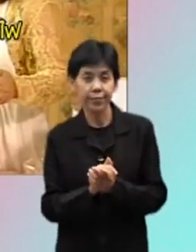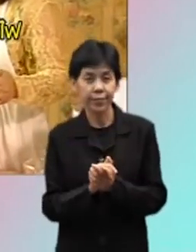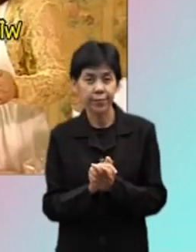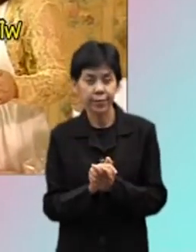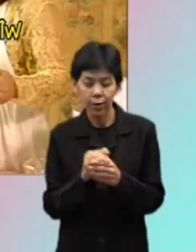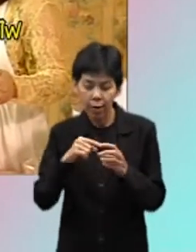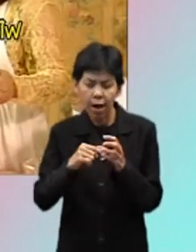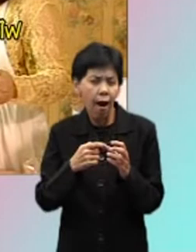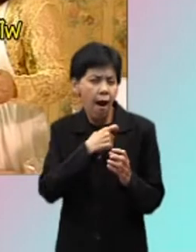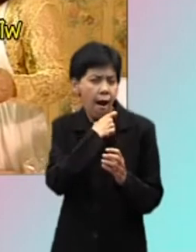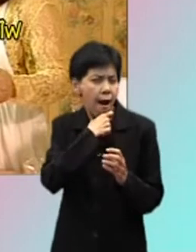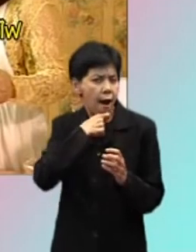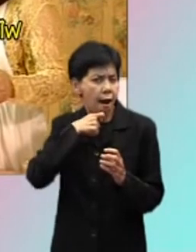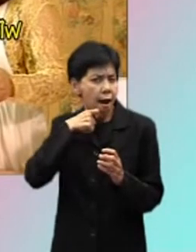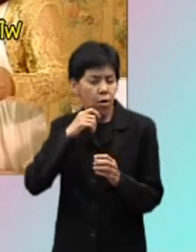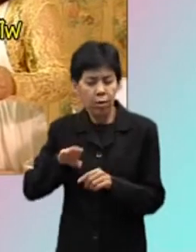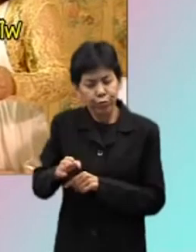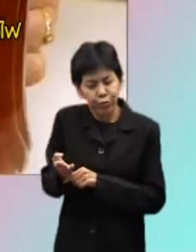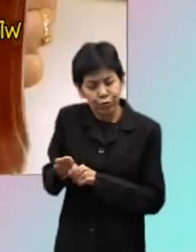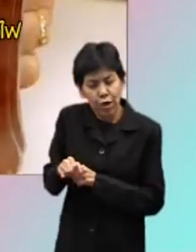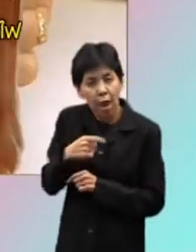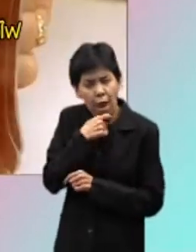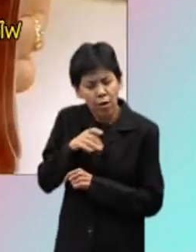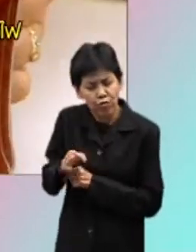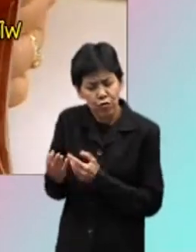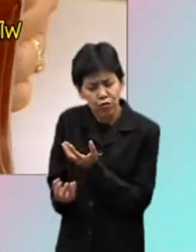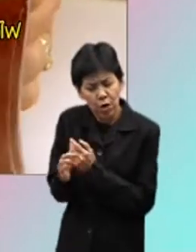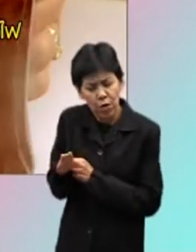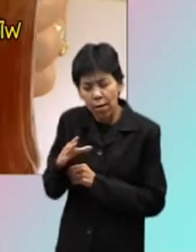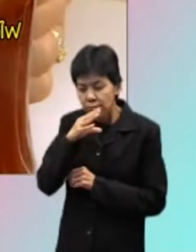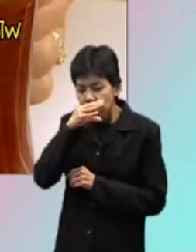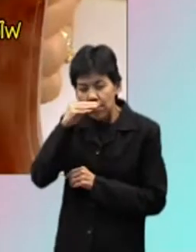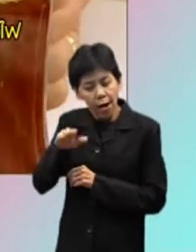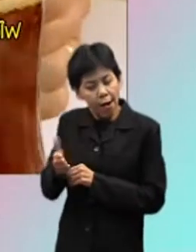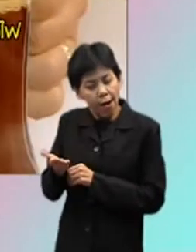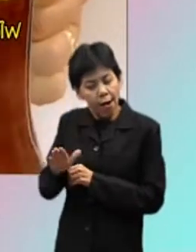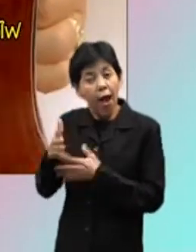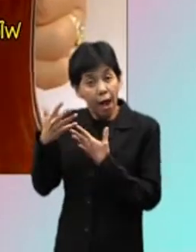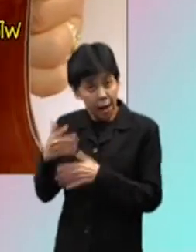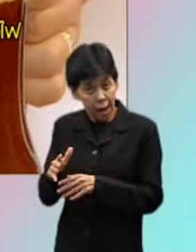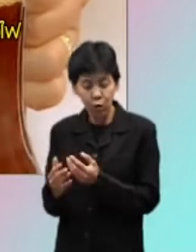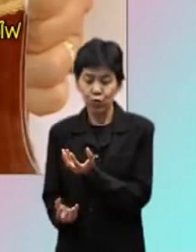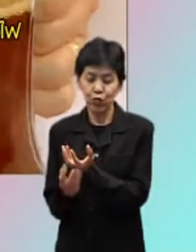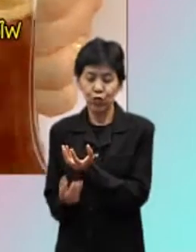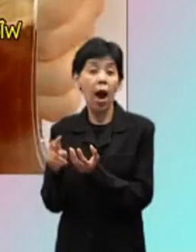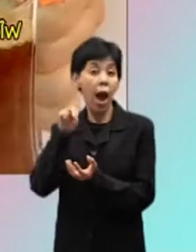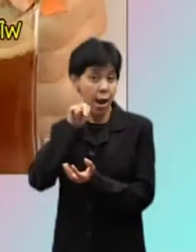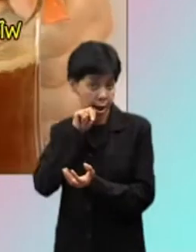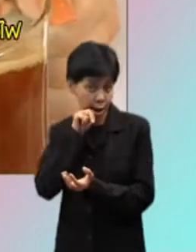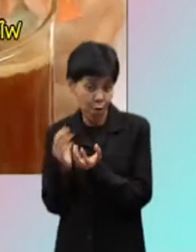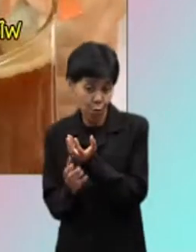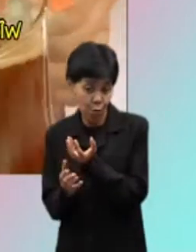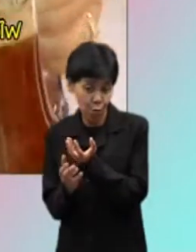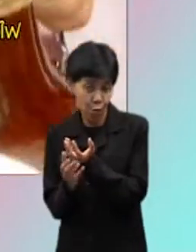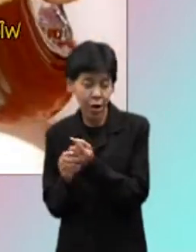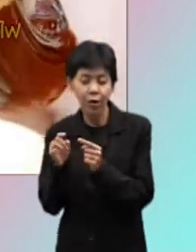ะตูมแห้งนะคะเรานำไปย่างไฟให้หอมก่อนแล้วนำมาต้มกับน้ำนะคะก็จะ